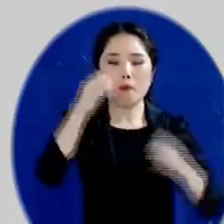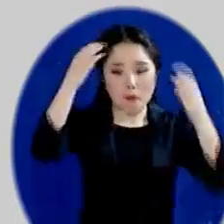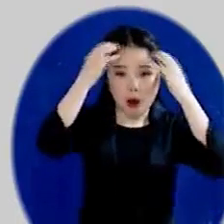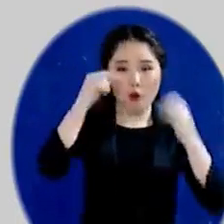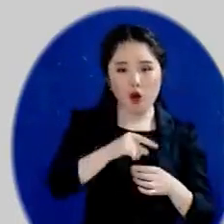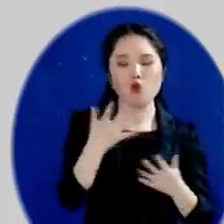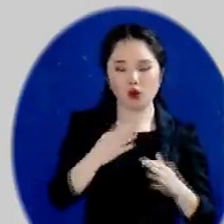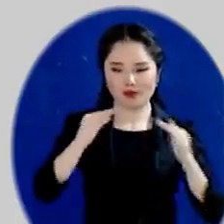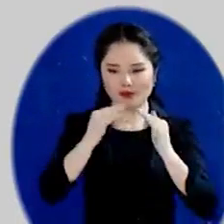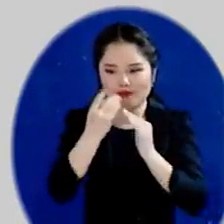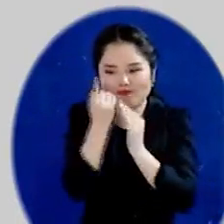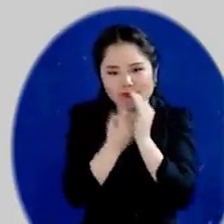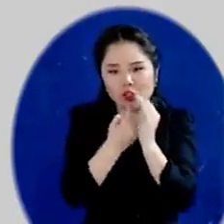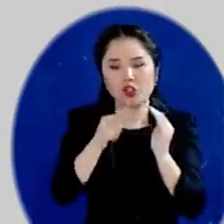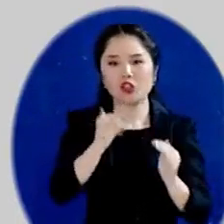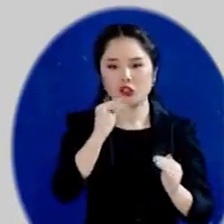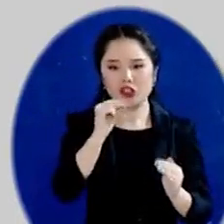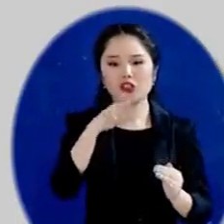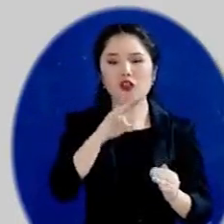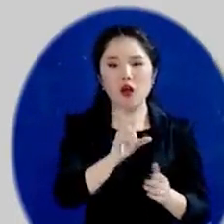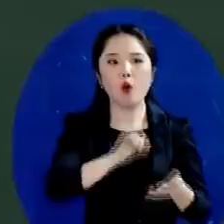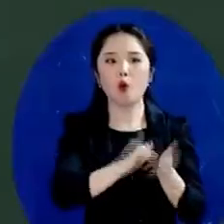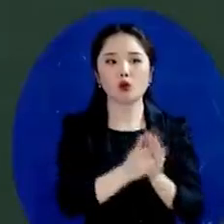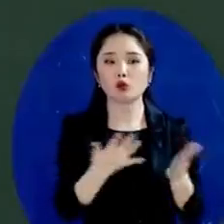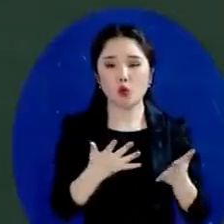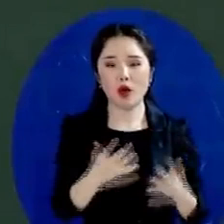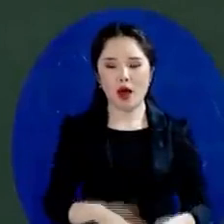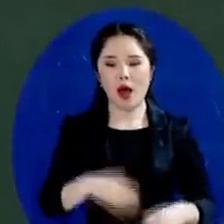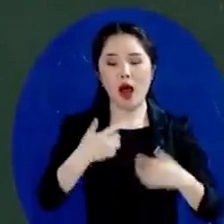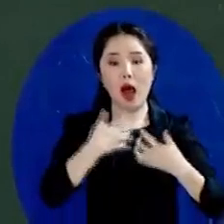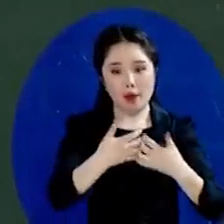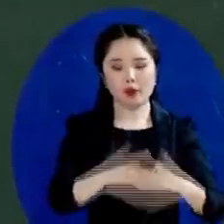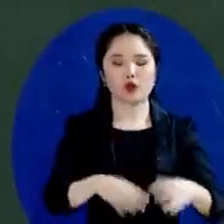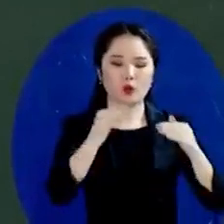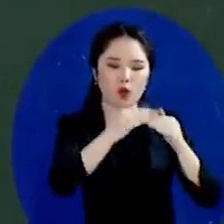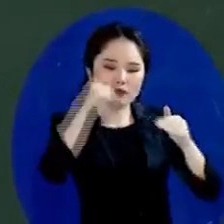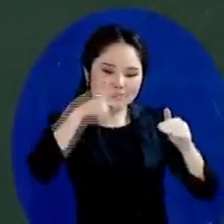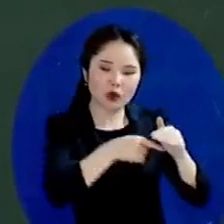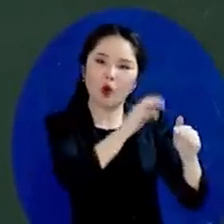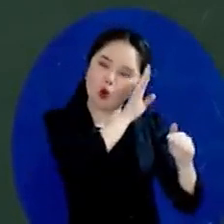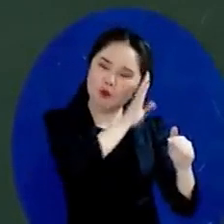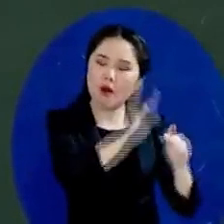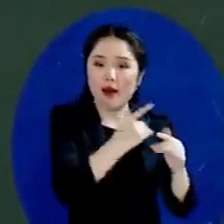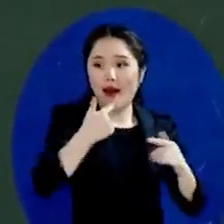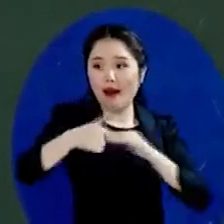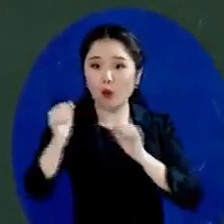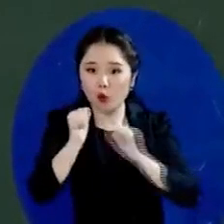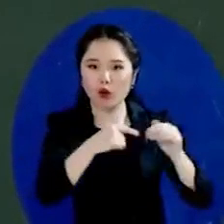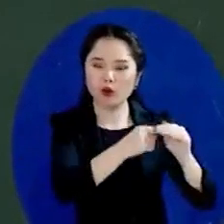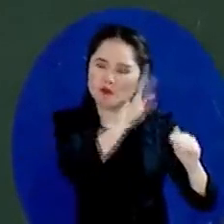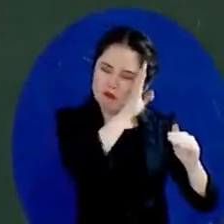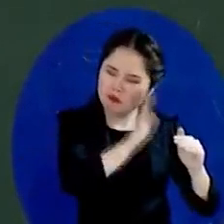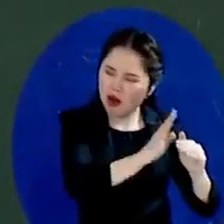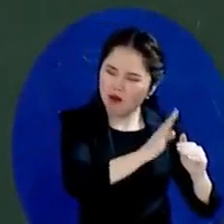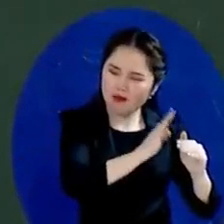гэж тэмдэглэжээ. Баавгай ичнэ гэж яадаг юм бол амьтад үрэндээ орж унтаад өвлийн хөтэн цагийг